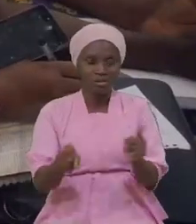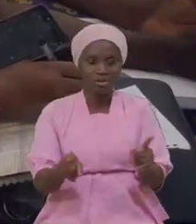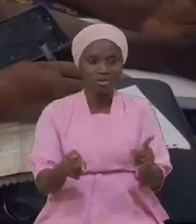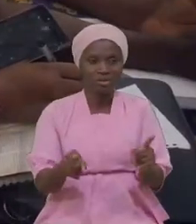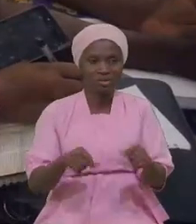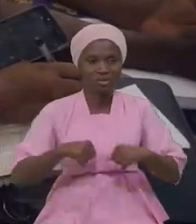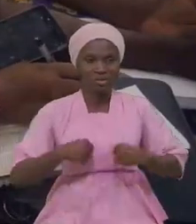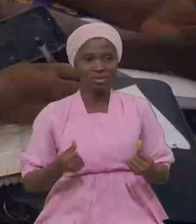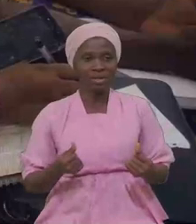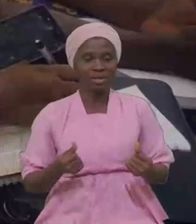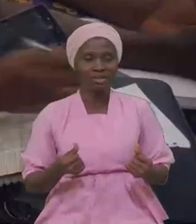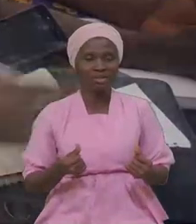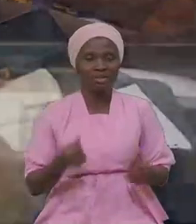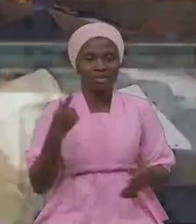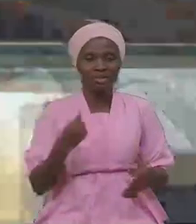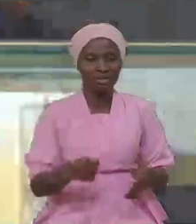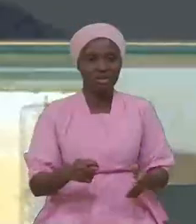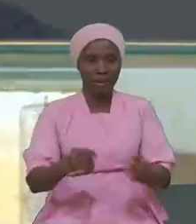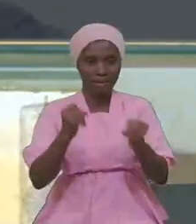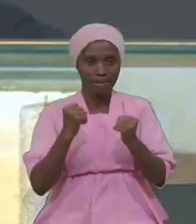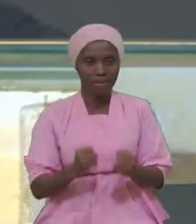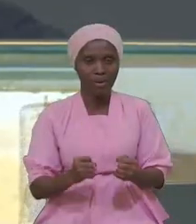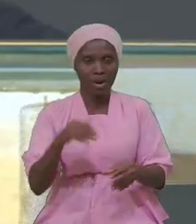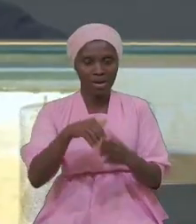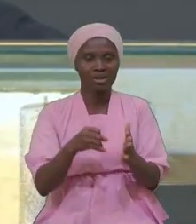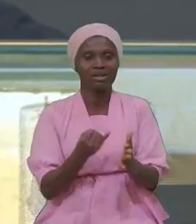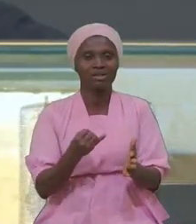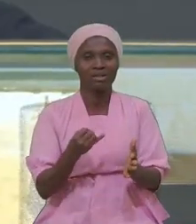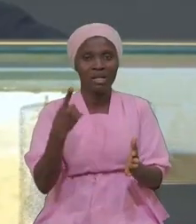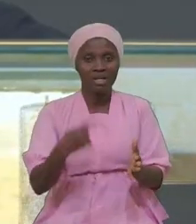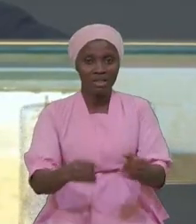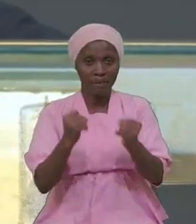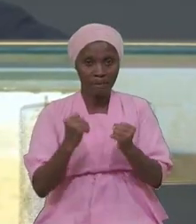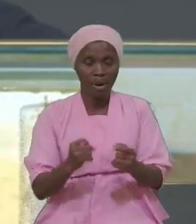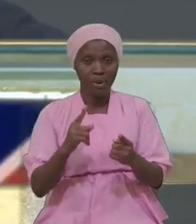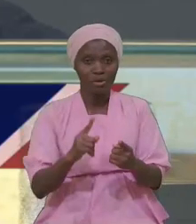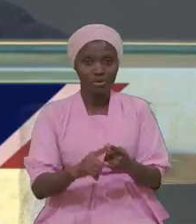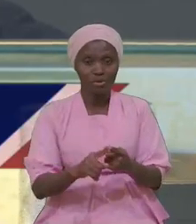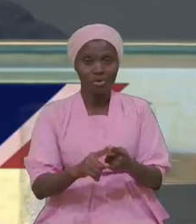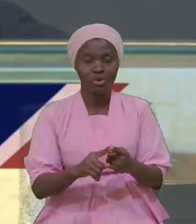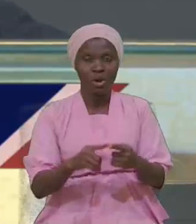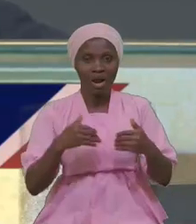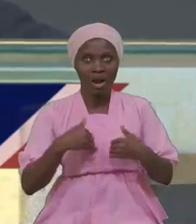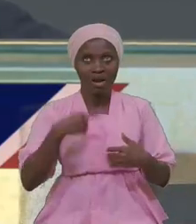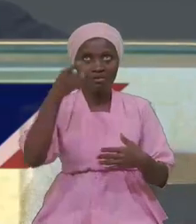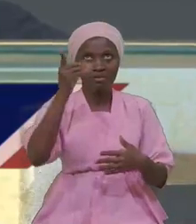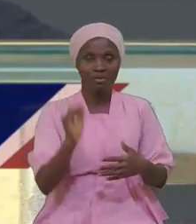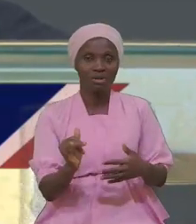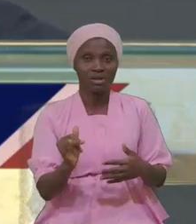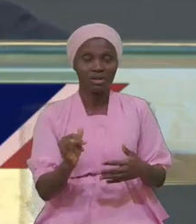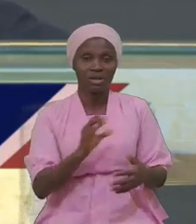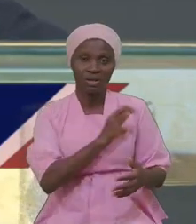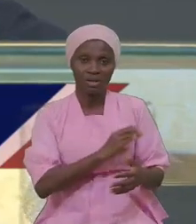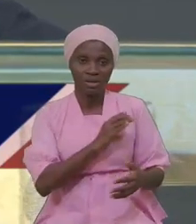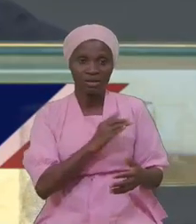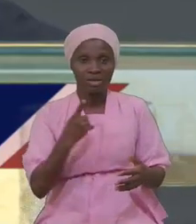la force pour être pieuse, La puissance pour demeurer